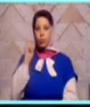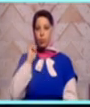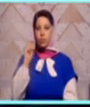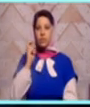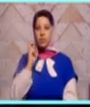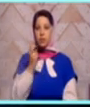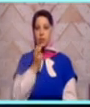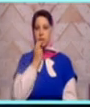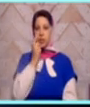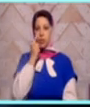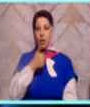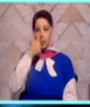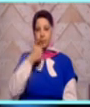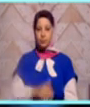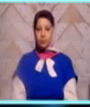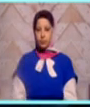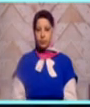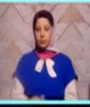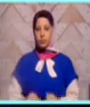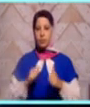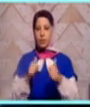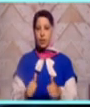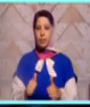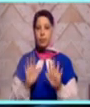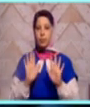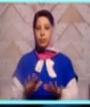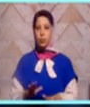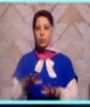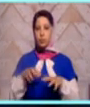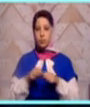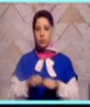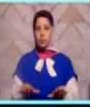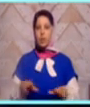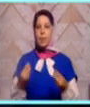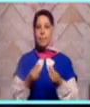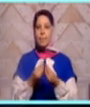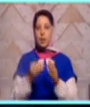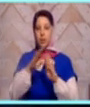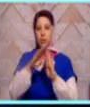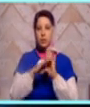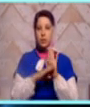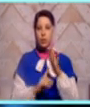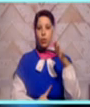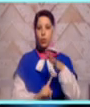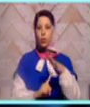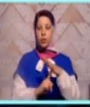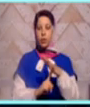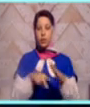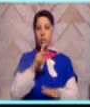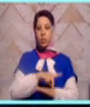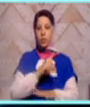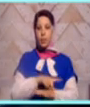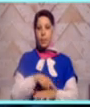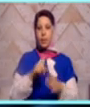الخبر، والحملة شغالة بالتنسيق مع كلية الطب جامعة السويس من